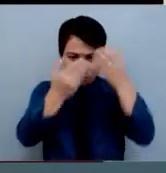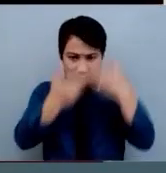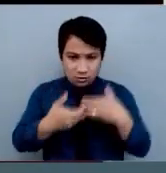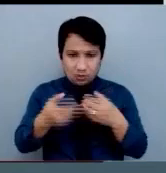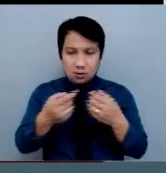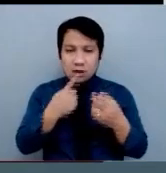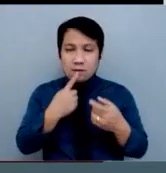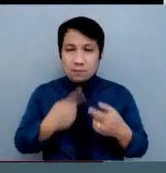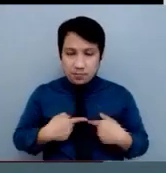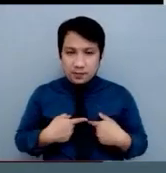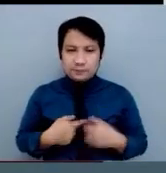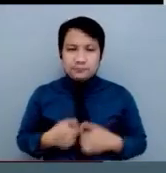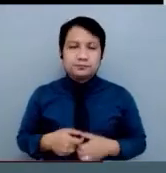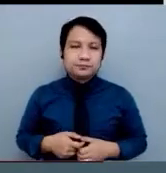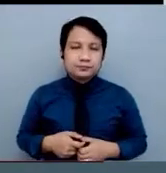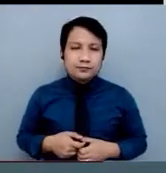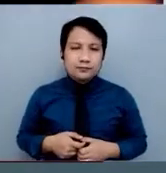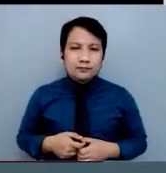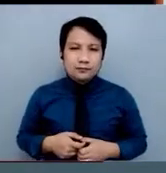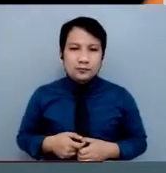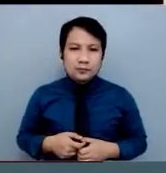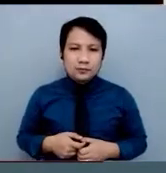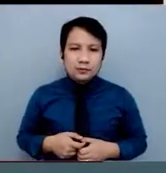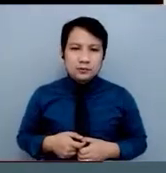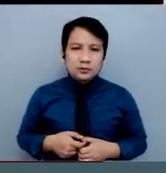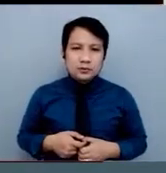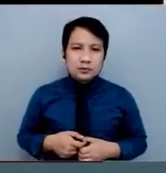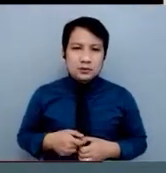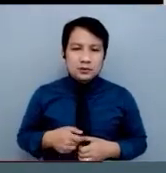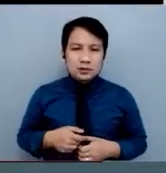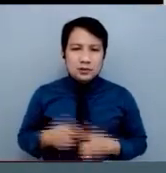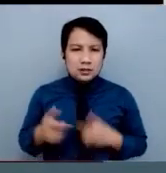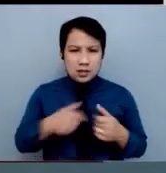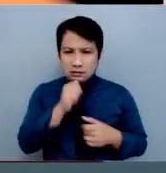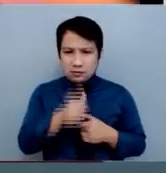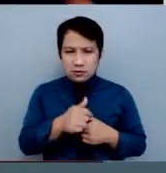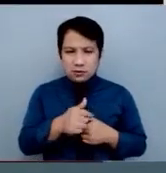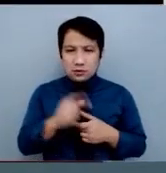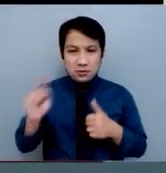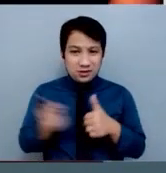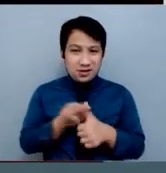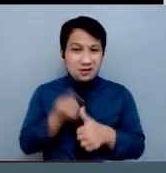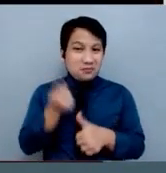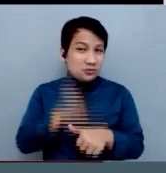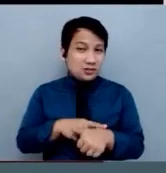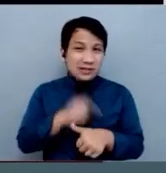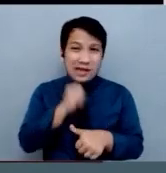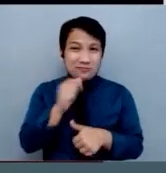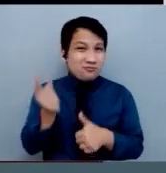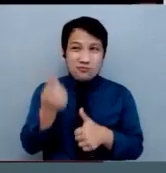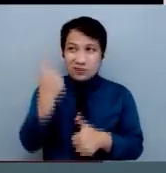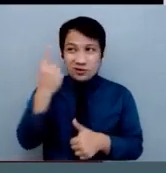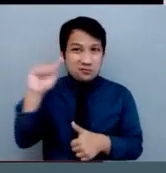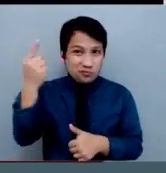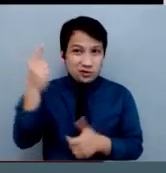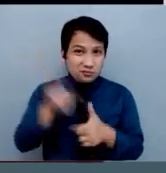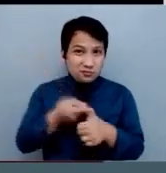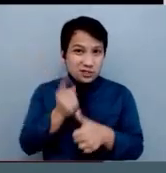na natanggap. So, hindi lang kasi ito ang unang instance